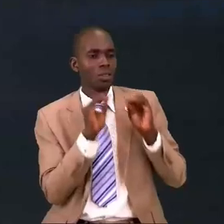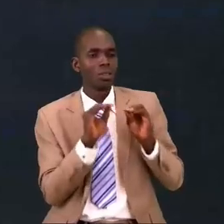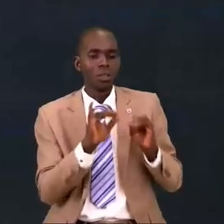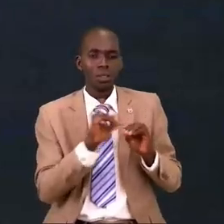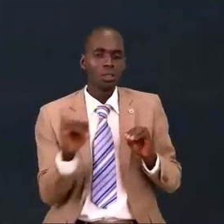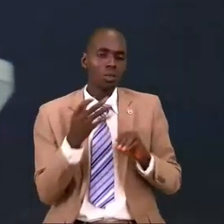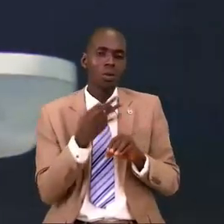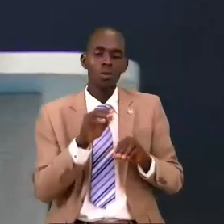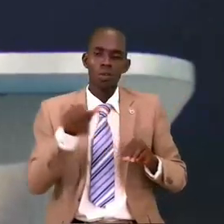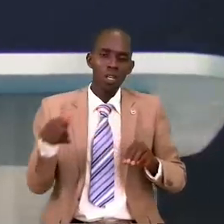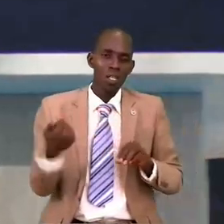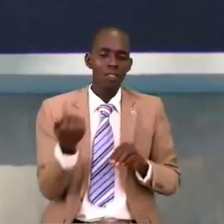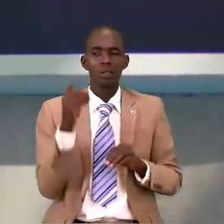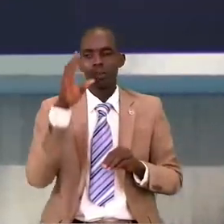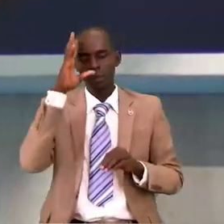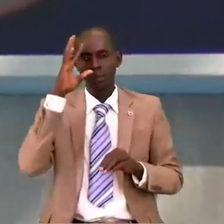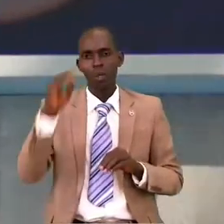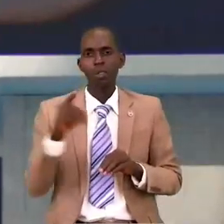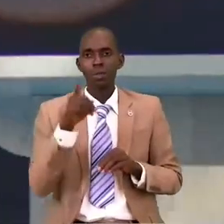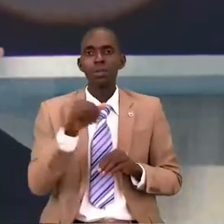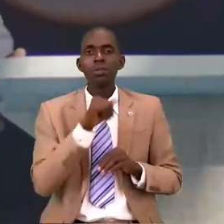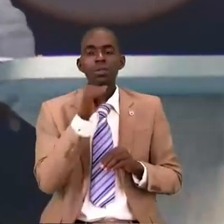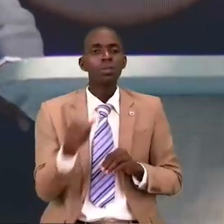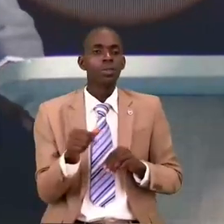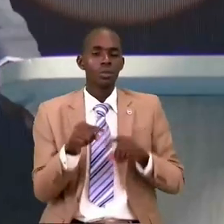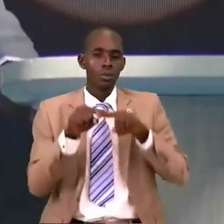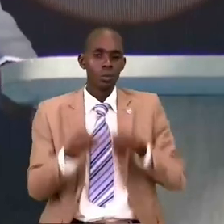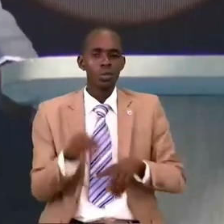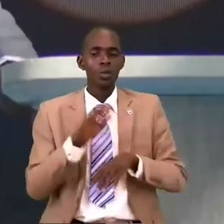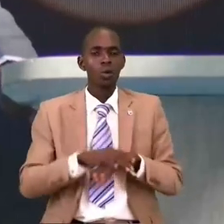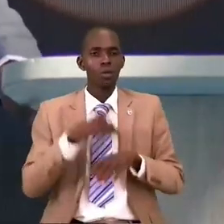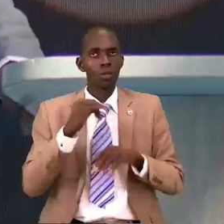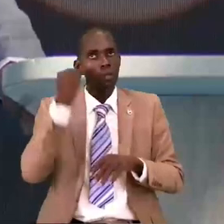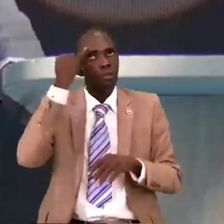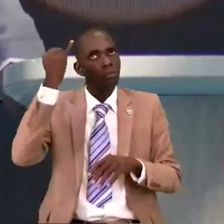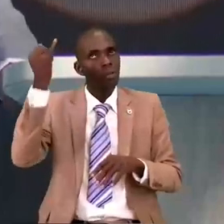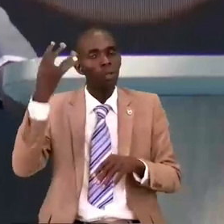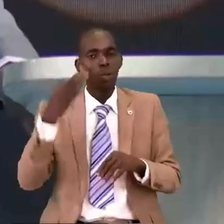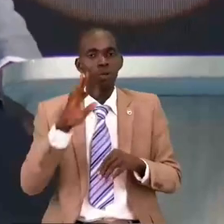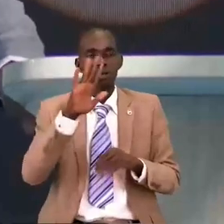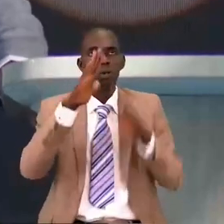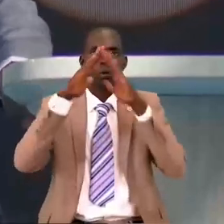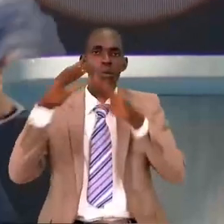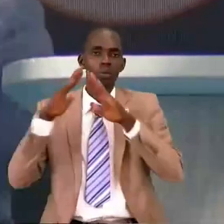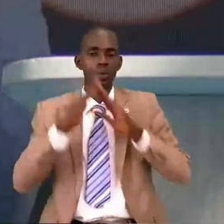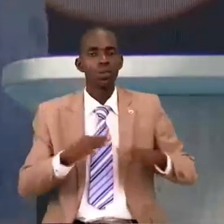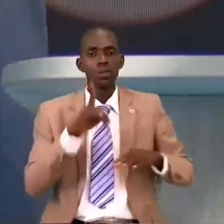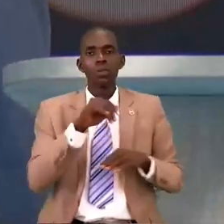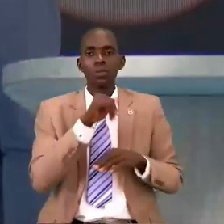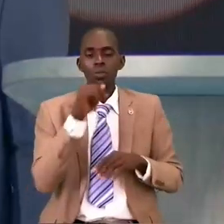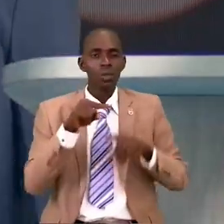d'une communauté. Tu ne médites pas les mauvaises nouvelles que tu lis dans les